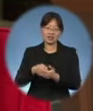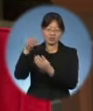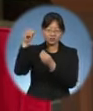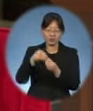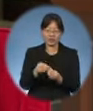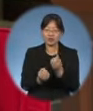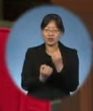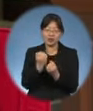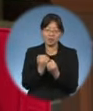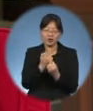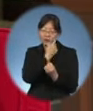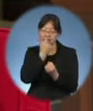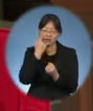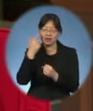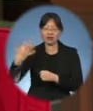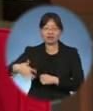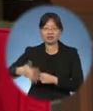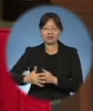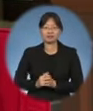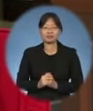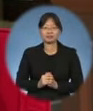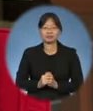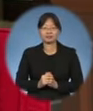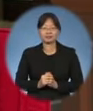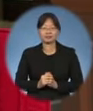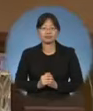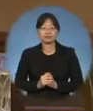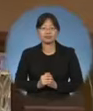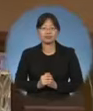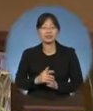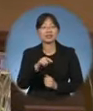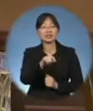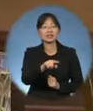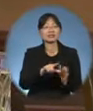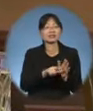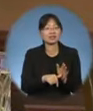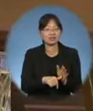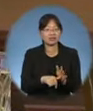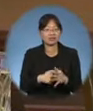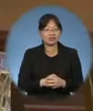유전자로 설명을 아직 못하고 있습니다. 그래요. 그럼 바로 그때 칼을 잡은